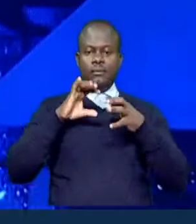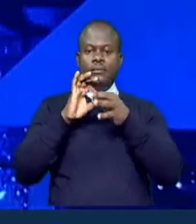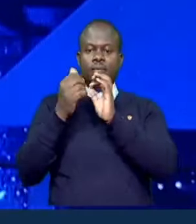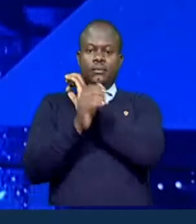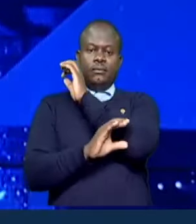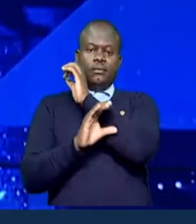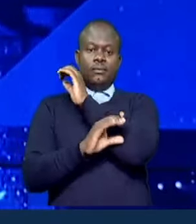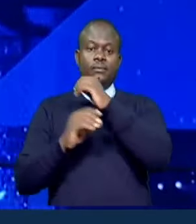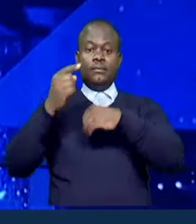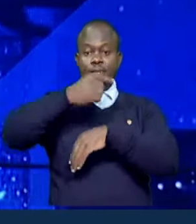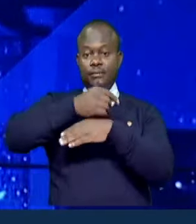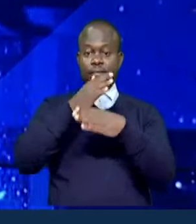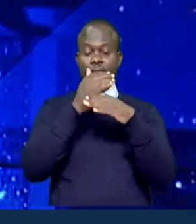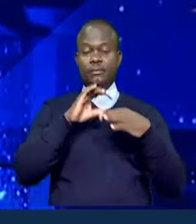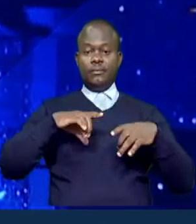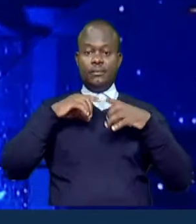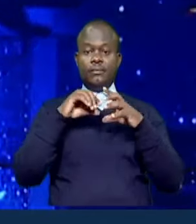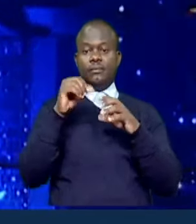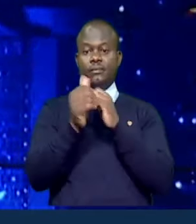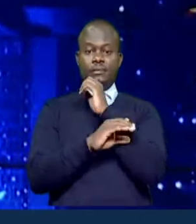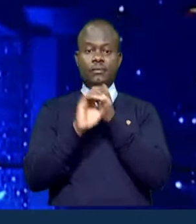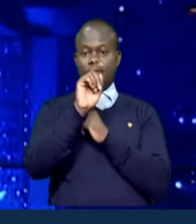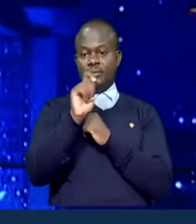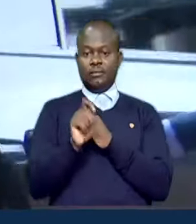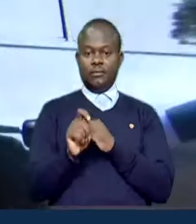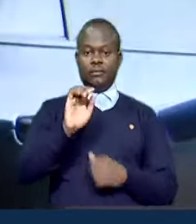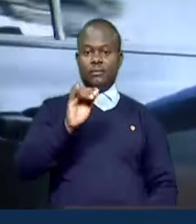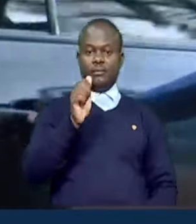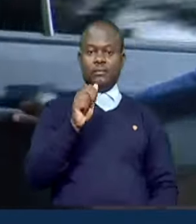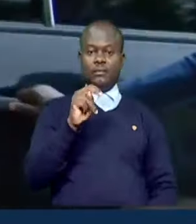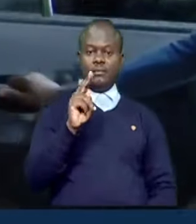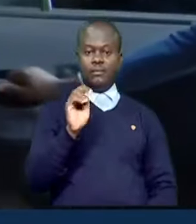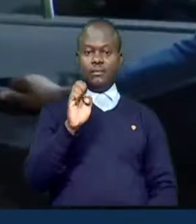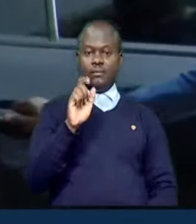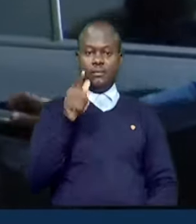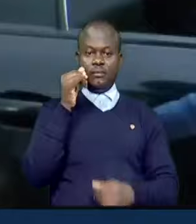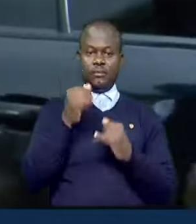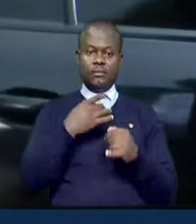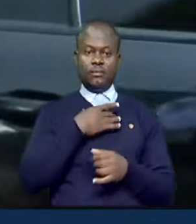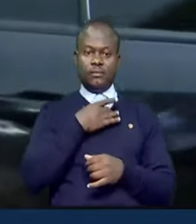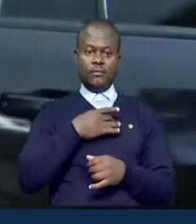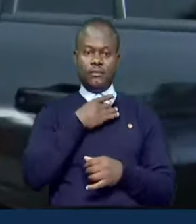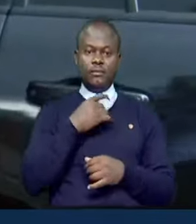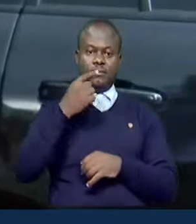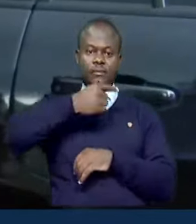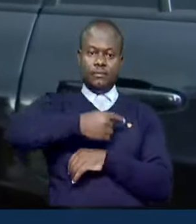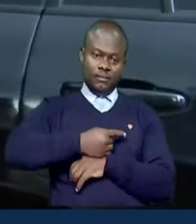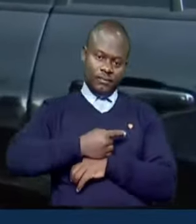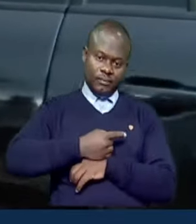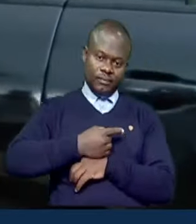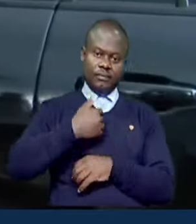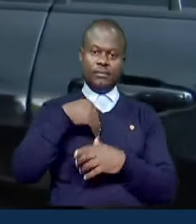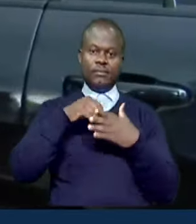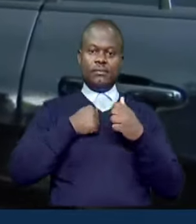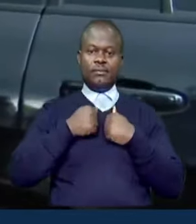Umunsi Minisitiri w'Ububanyi n'Amahanga wa Tanzania January Makamba yasoje uruzinduko rw'iminsi yagiraga